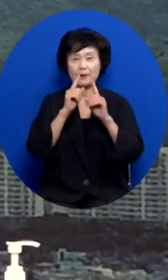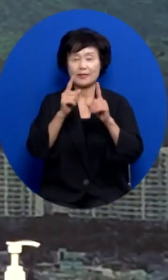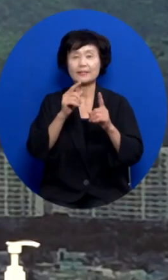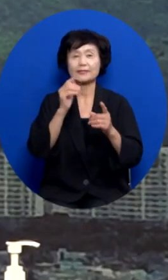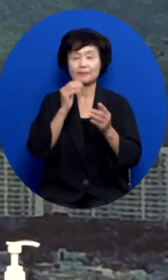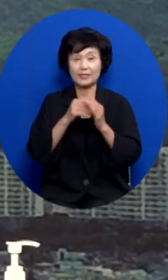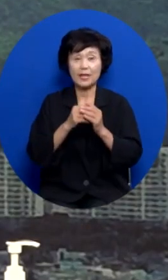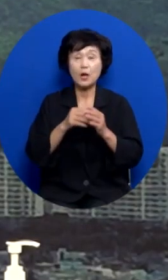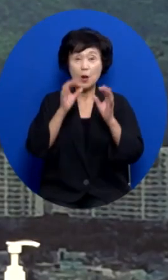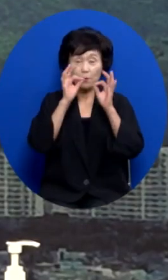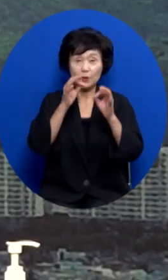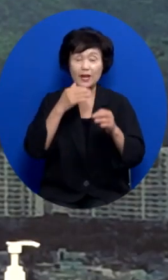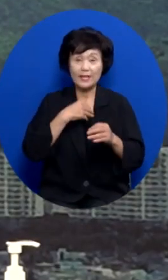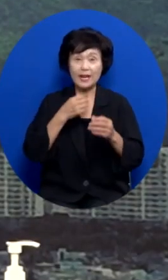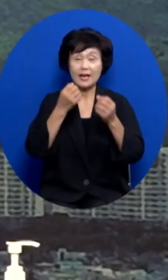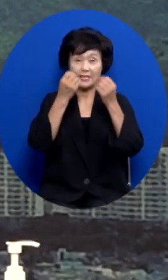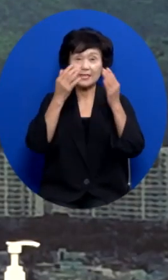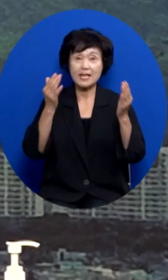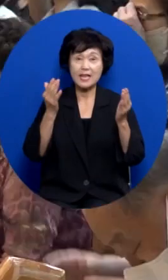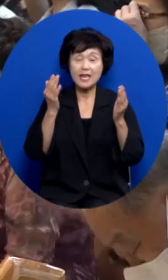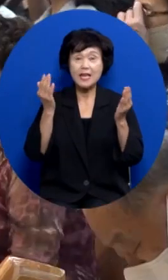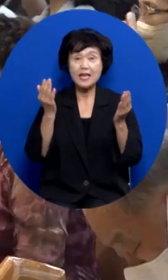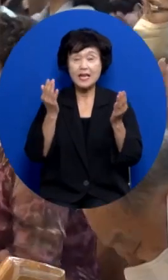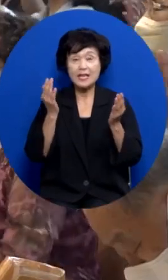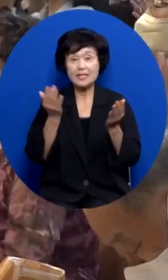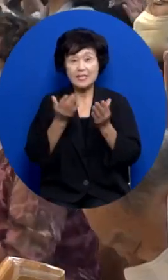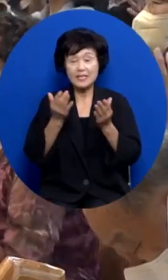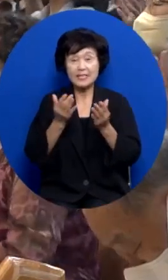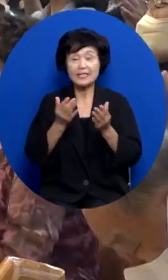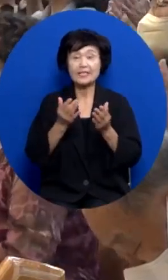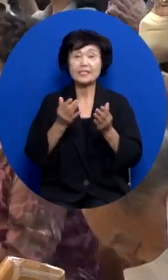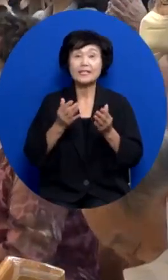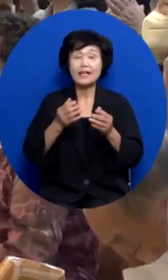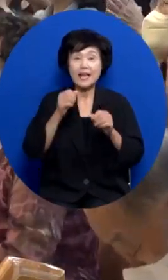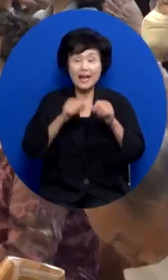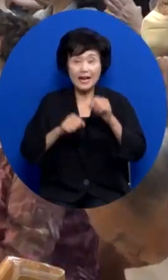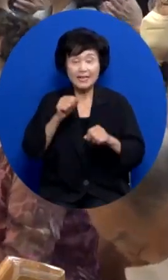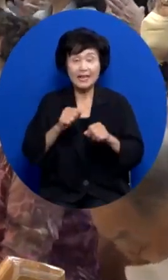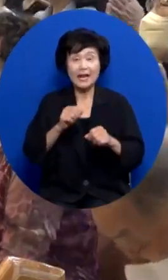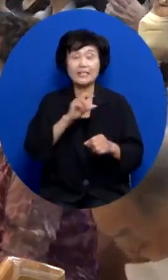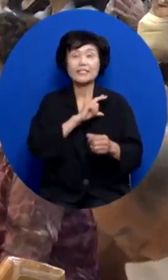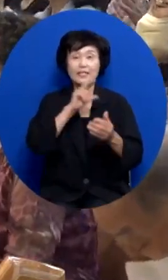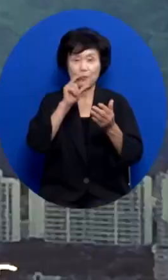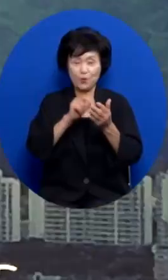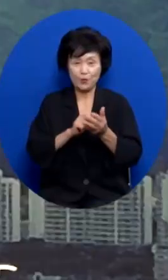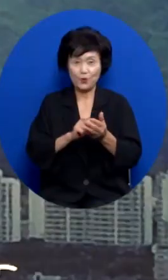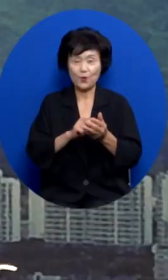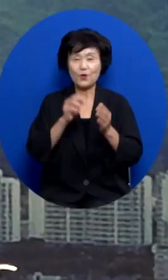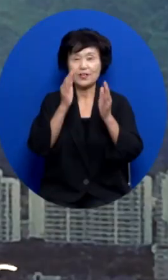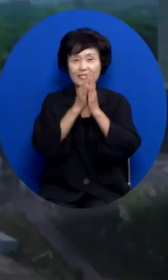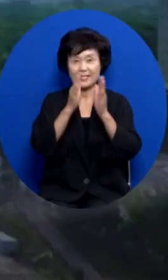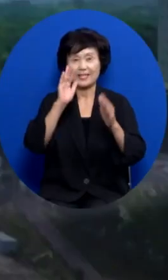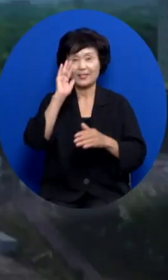표어로 진행된 이번 성시화 대회는 제천시의 성시화를 위해 비전을 품고 진행될 예정입니다.